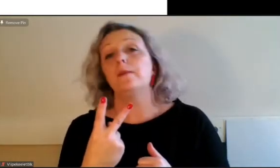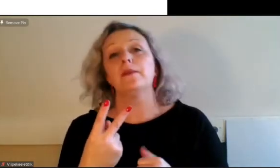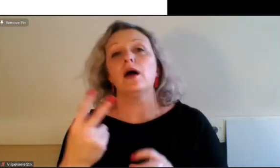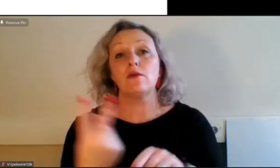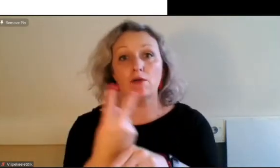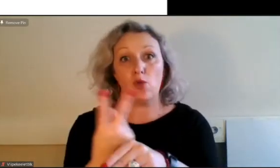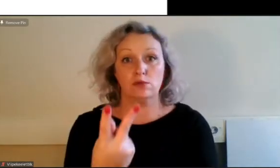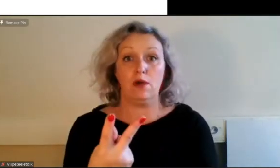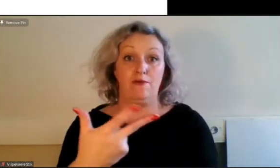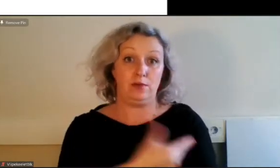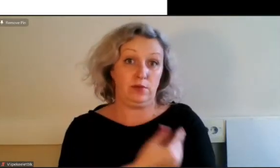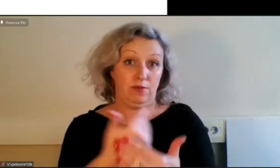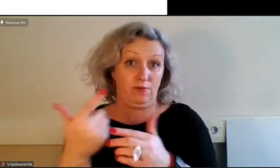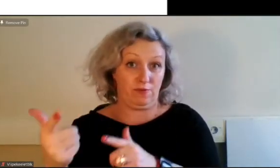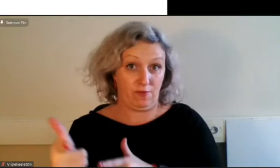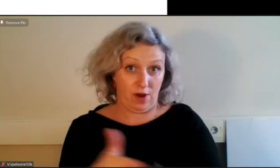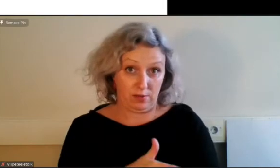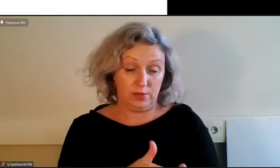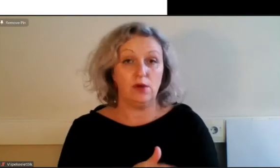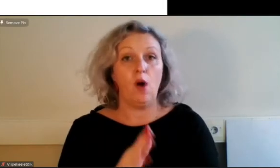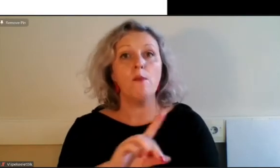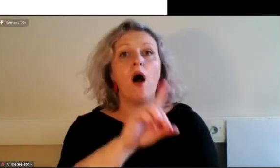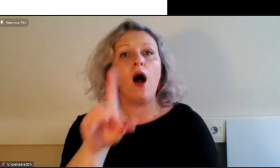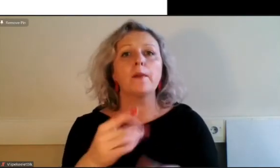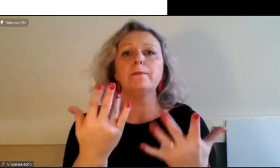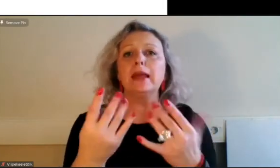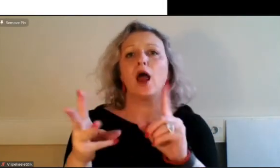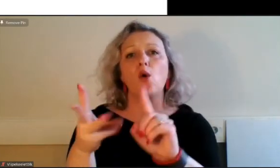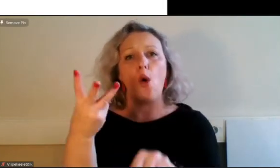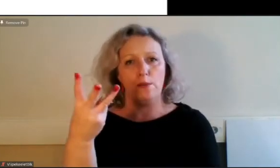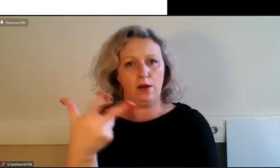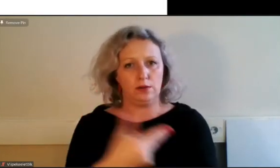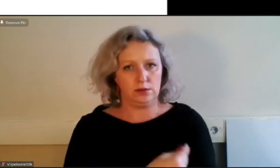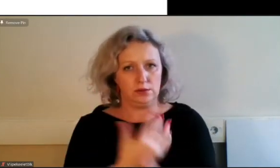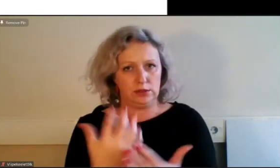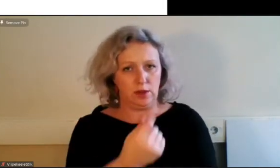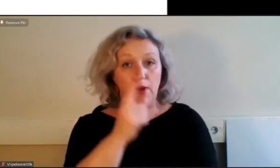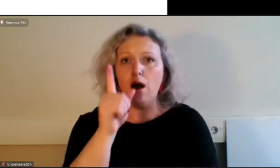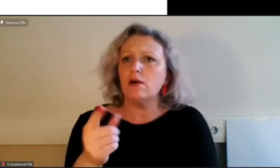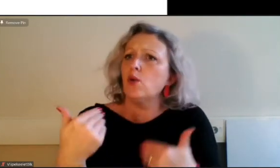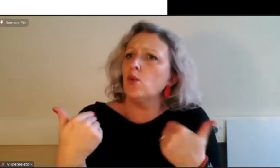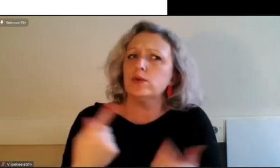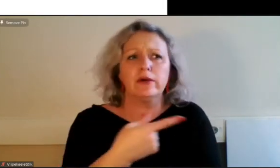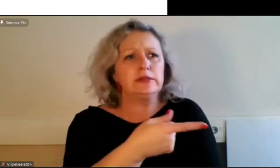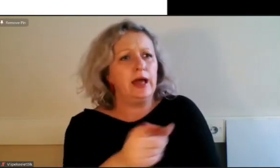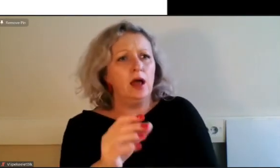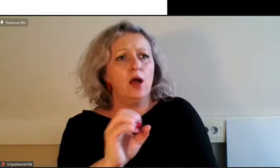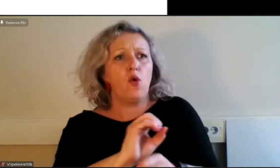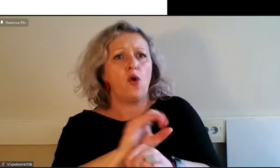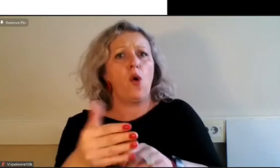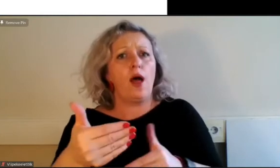muu hulgas. Ja suvest hakkas delta nende domineerima ja hakkas nakatumine tõusma, siin see punasega